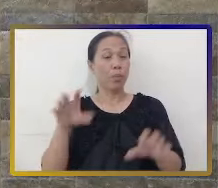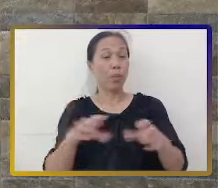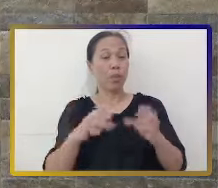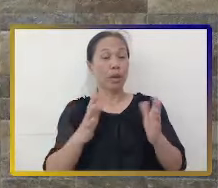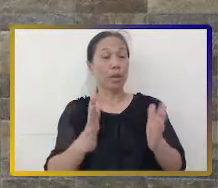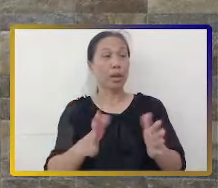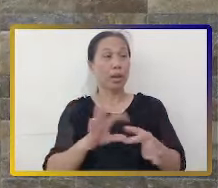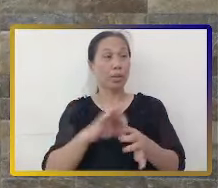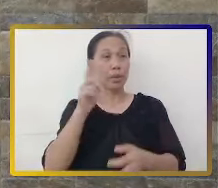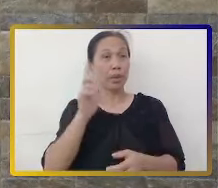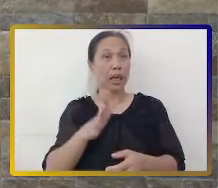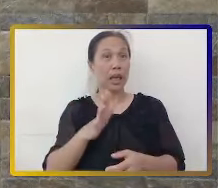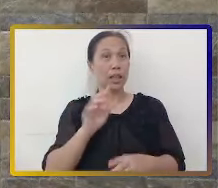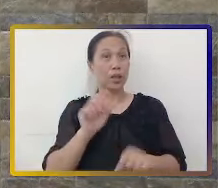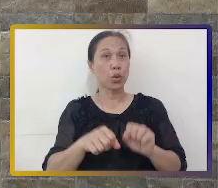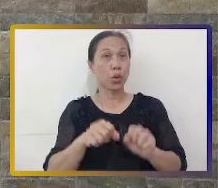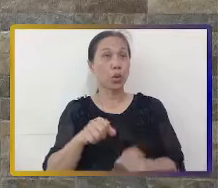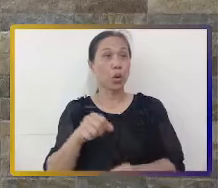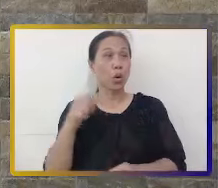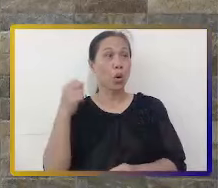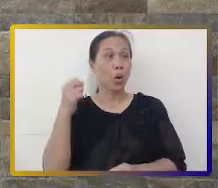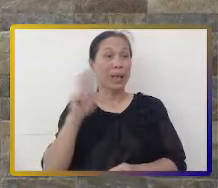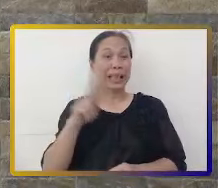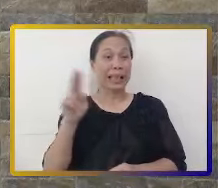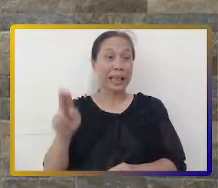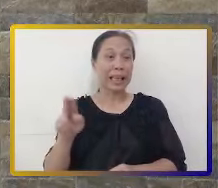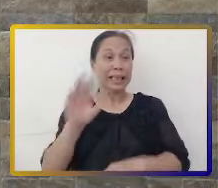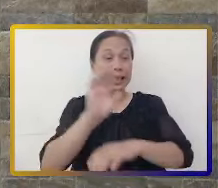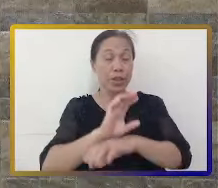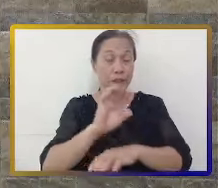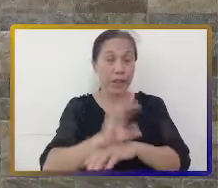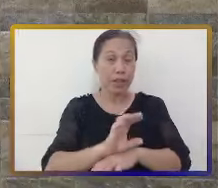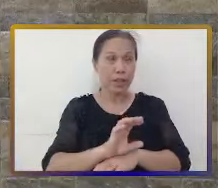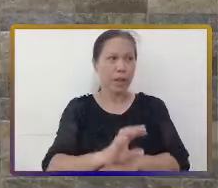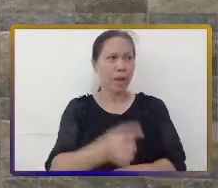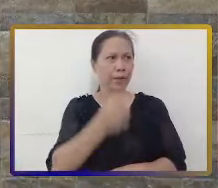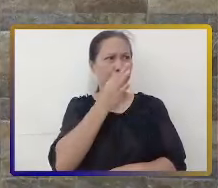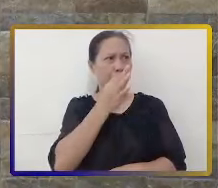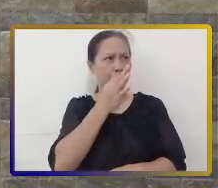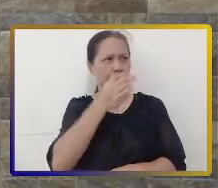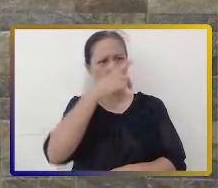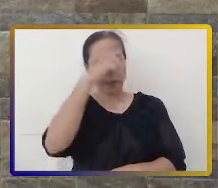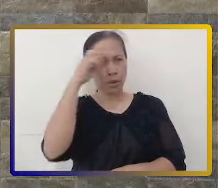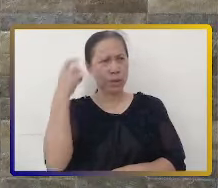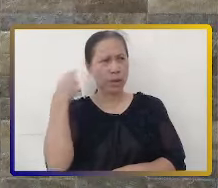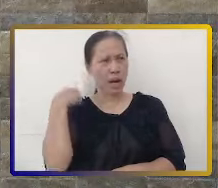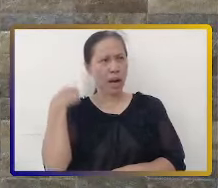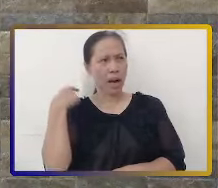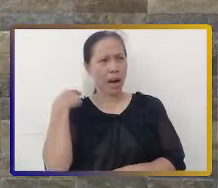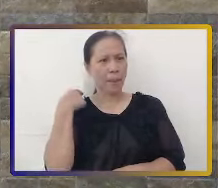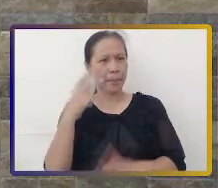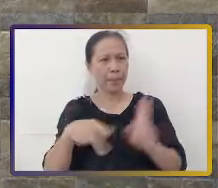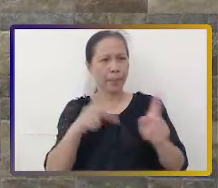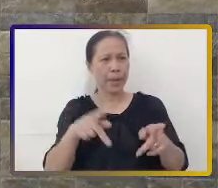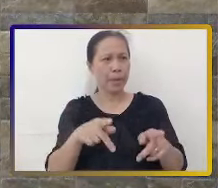sa simbahan ng Diyos or sa tahanan ng Diyos kasi meron ang merong merong lingkod ang Diyos na kinakailangang